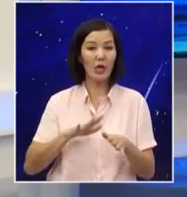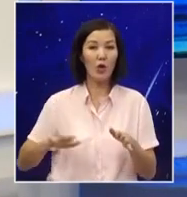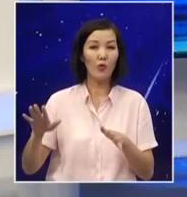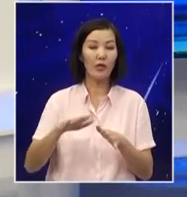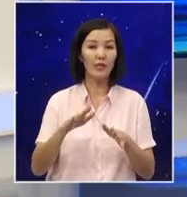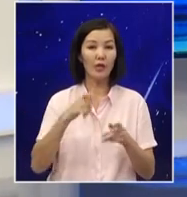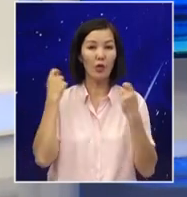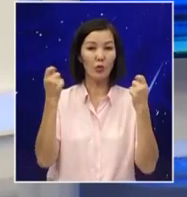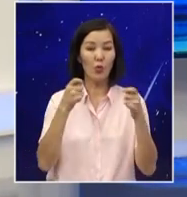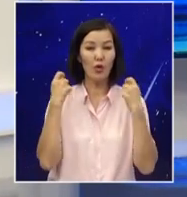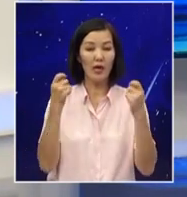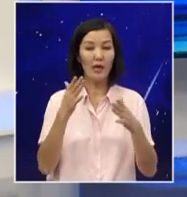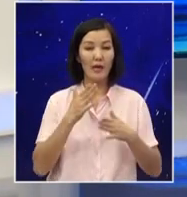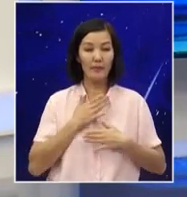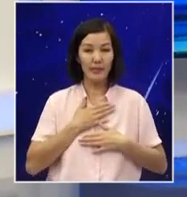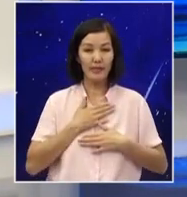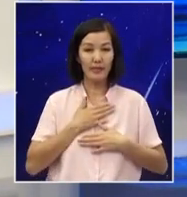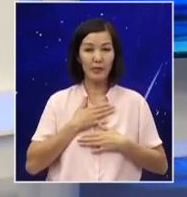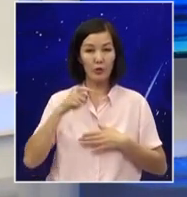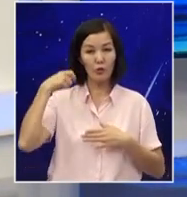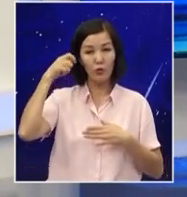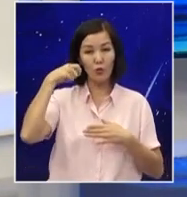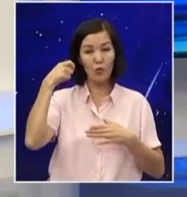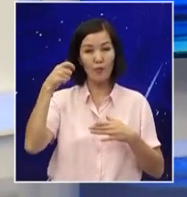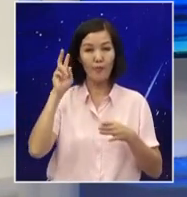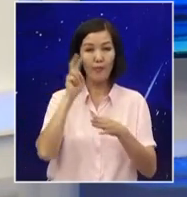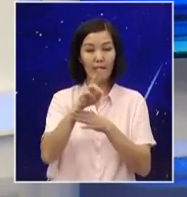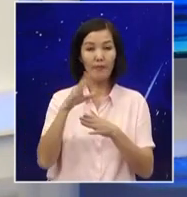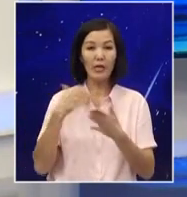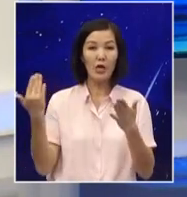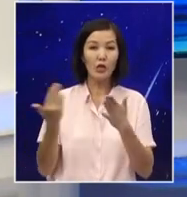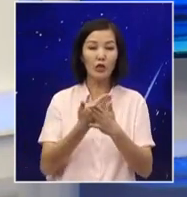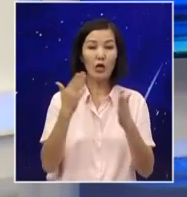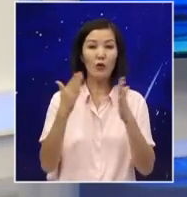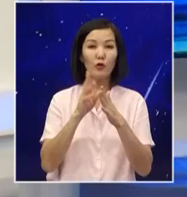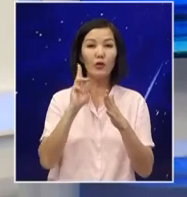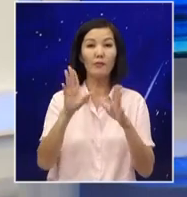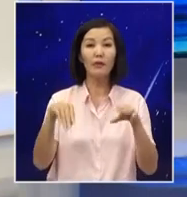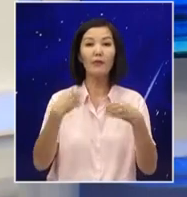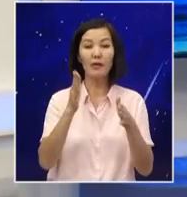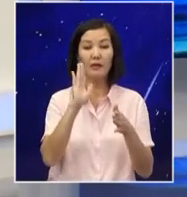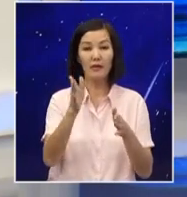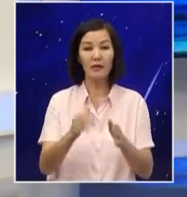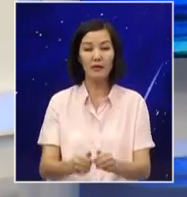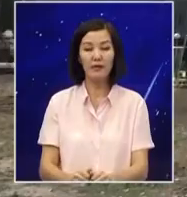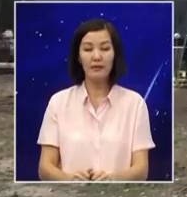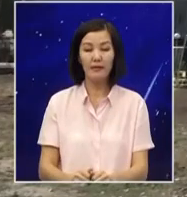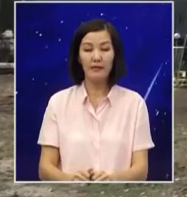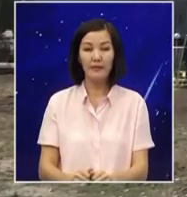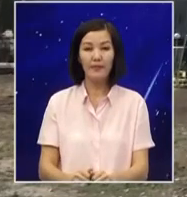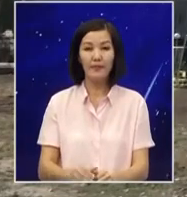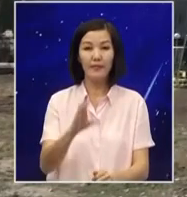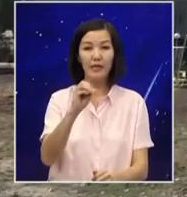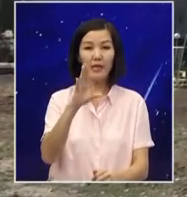тойға тілшімізде ортақтасып қайтқан жаңа үй кімдерге берілді? Құрманжан Қасымжанұлының сюжетінен көрелік.